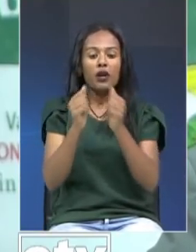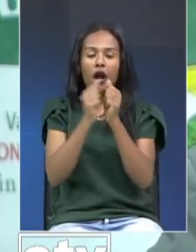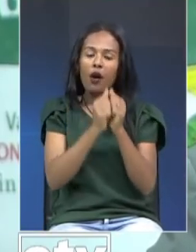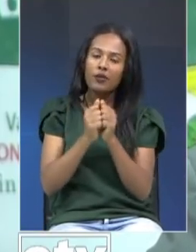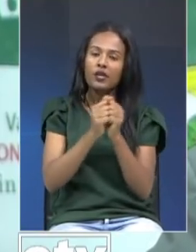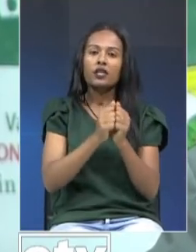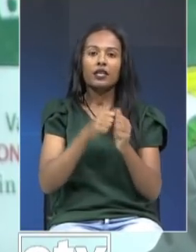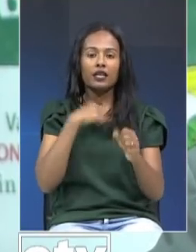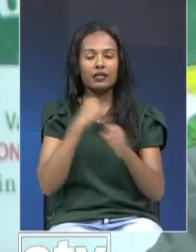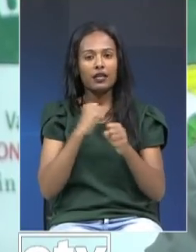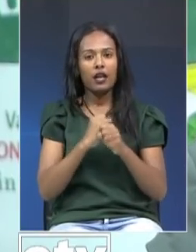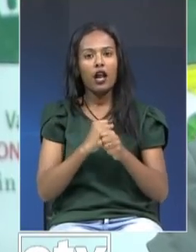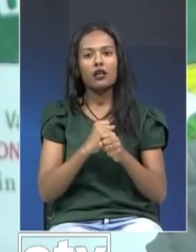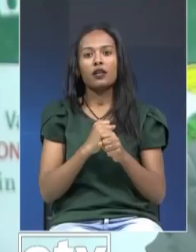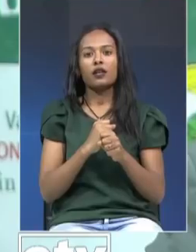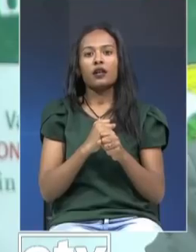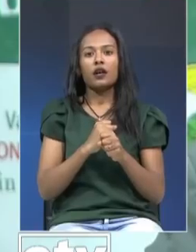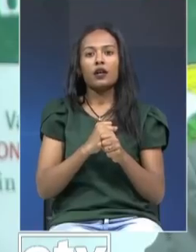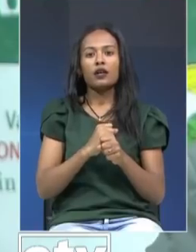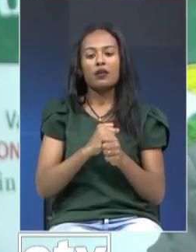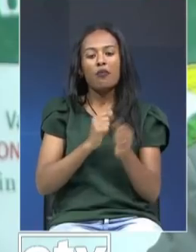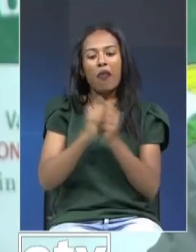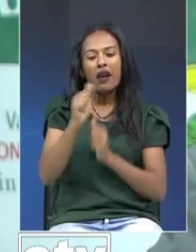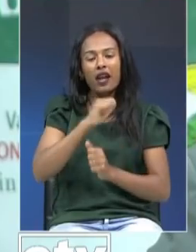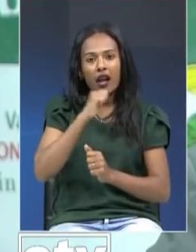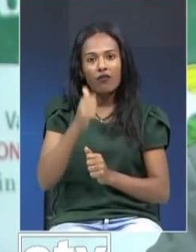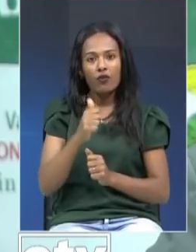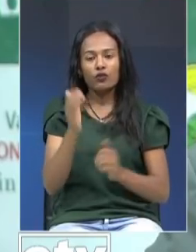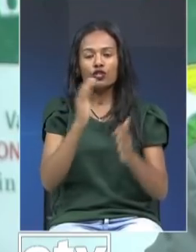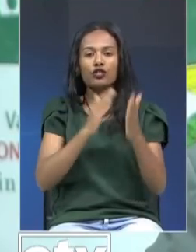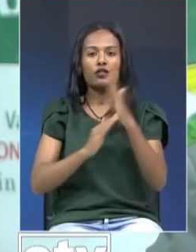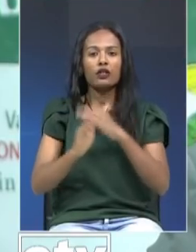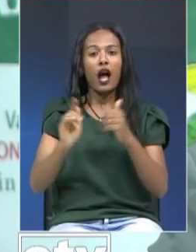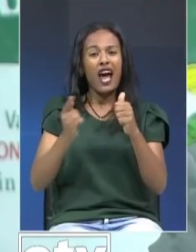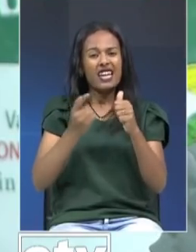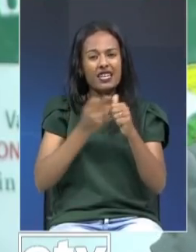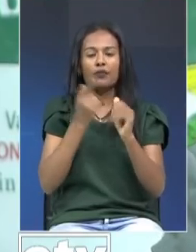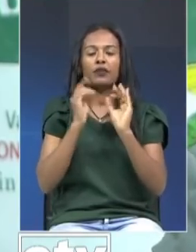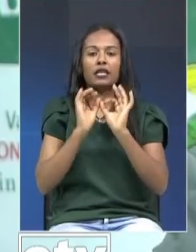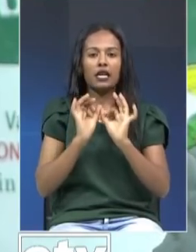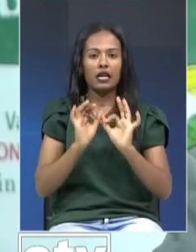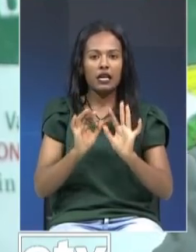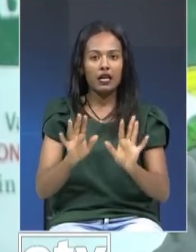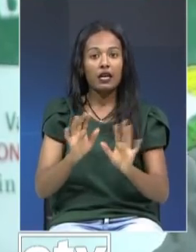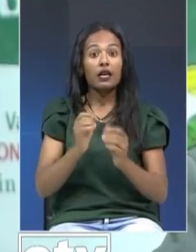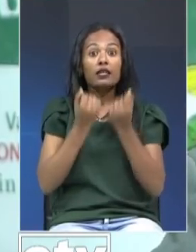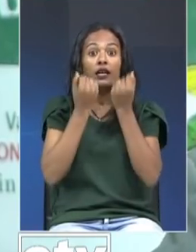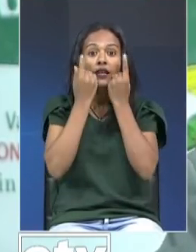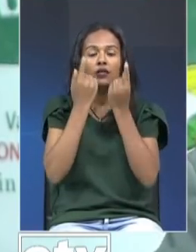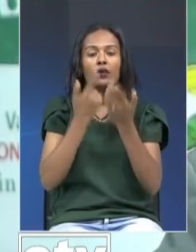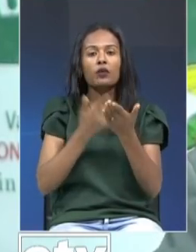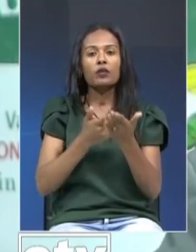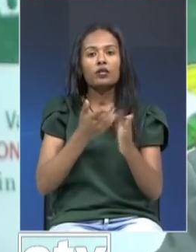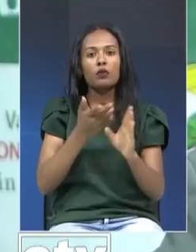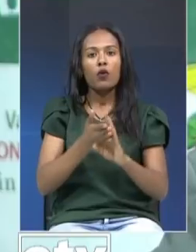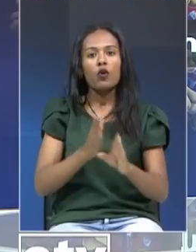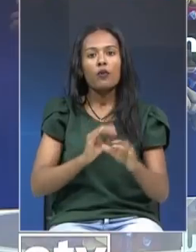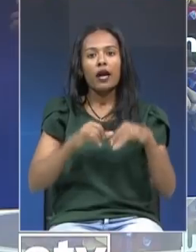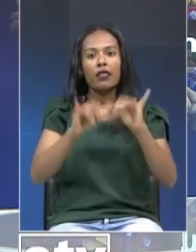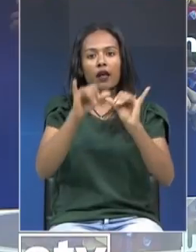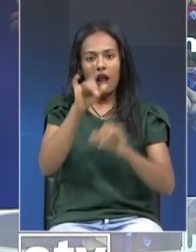ከቆምን ከሰራን የማንቋቋመው የማናልፈው ችግር አንድም እንደሌለ ተገንዝበን በዚህ ረገድ መሄድ